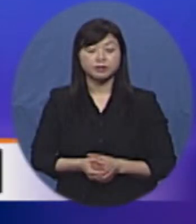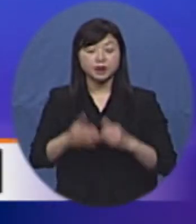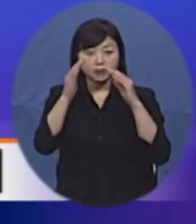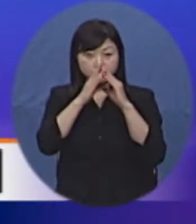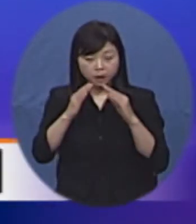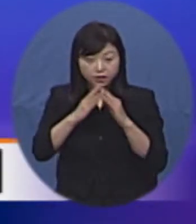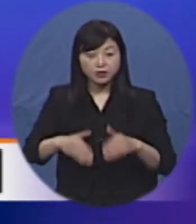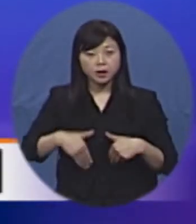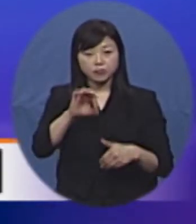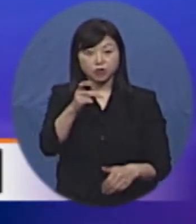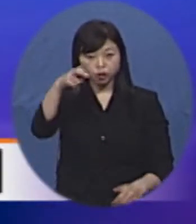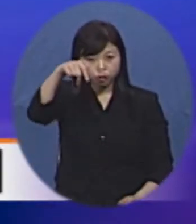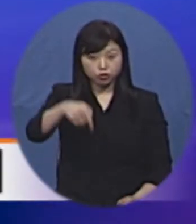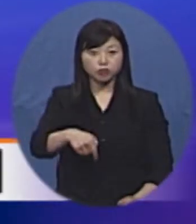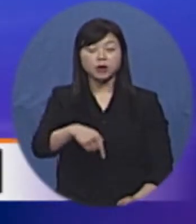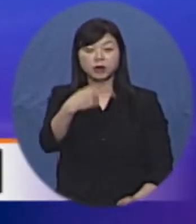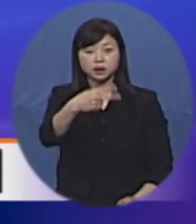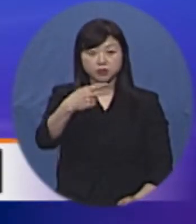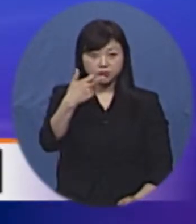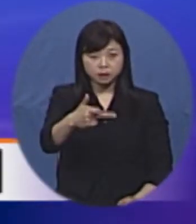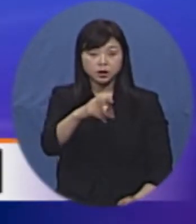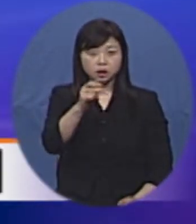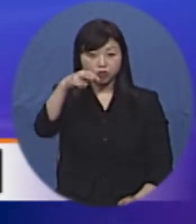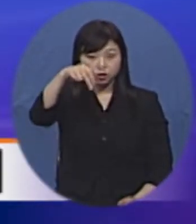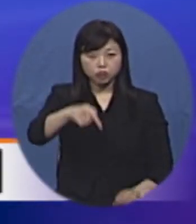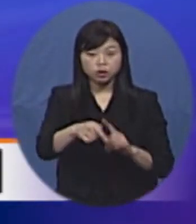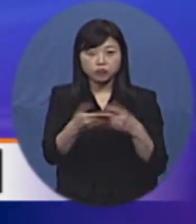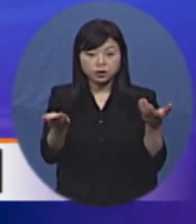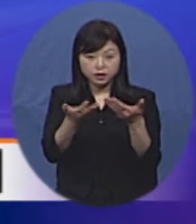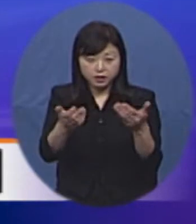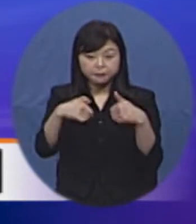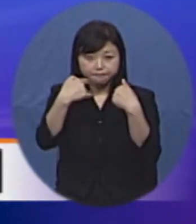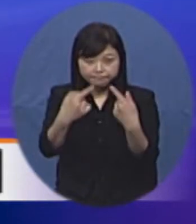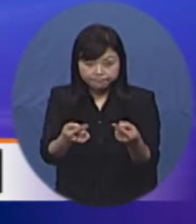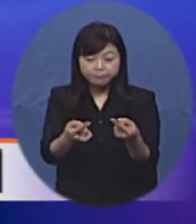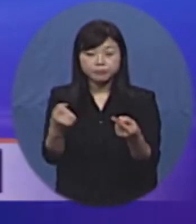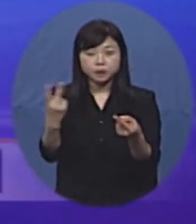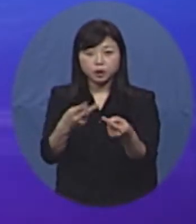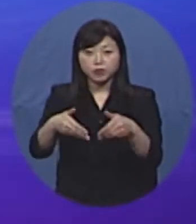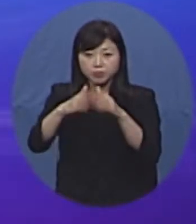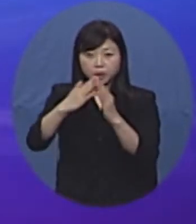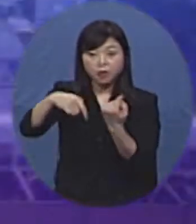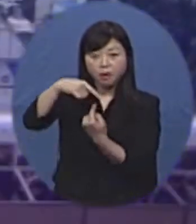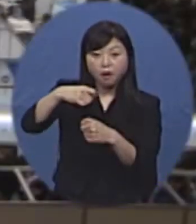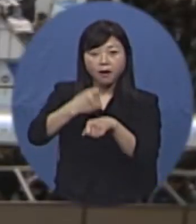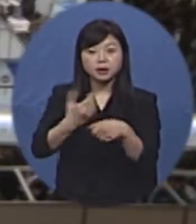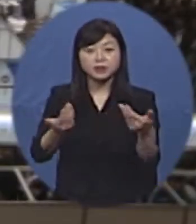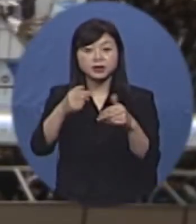전라남도 여수시에서 2017 여수시 취업 창업 일자리 박람회가 열렸습니다.